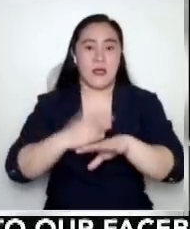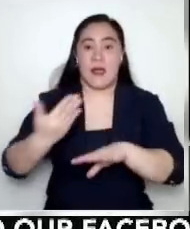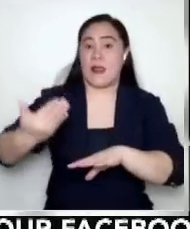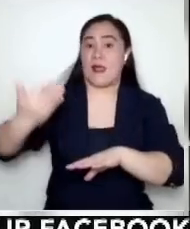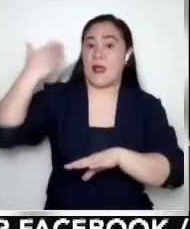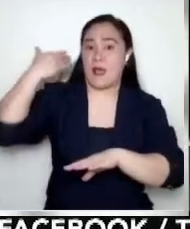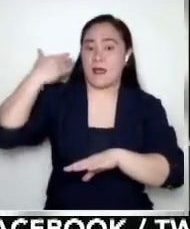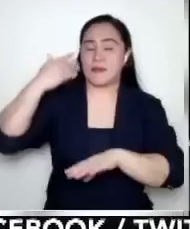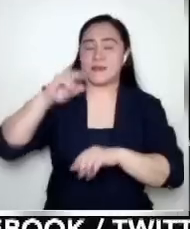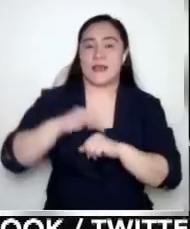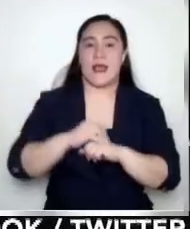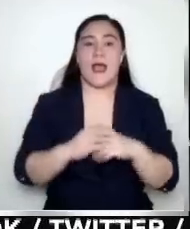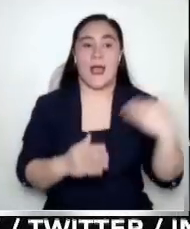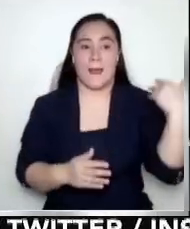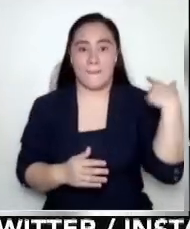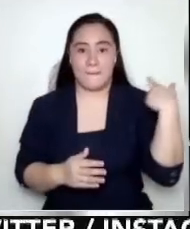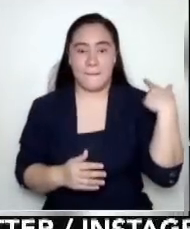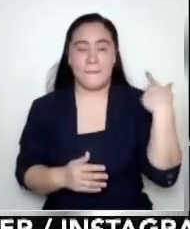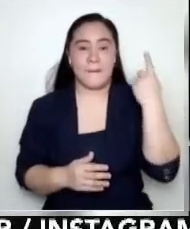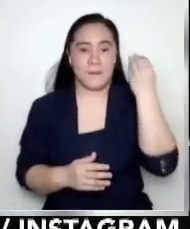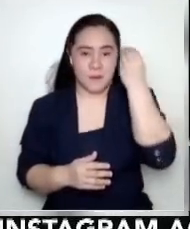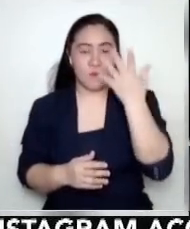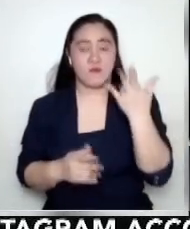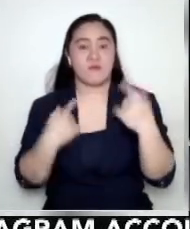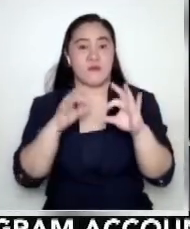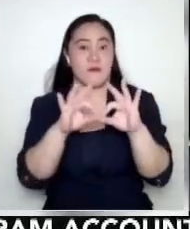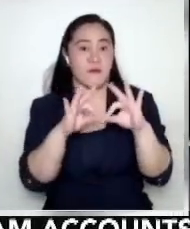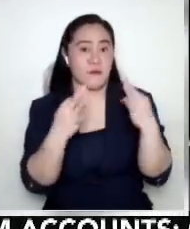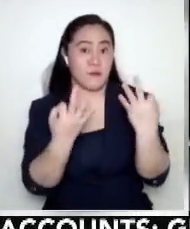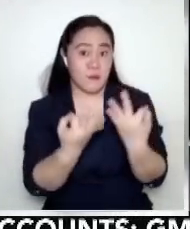na with the family.